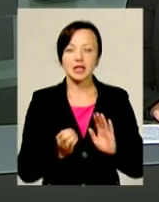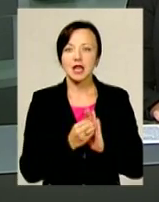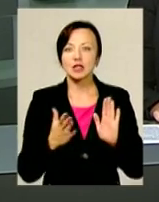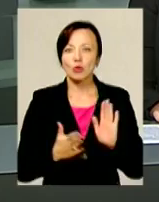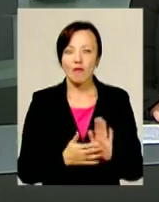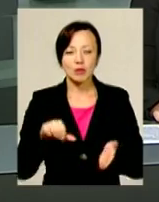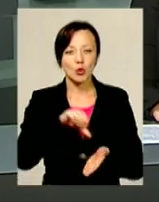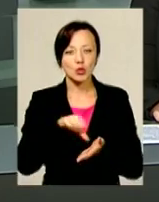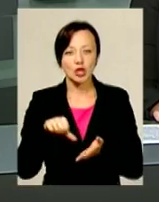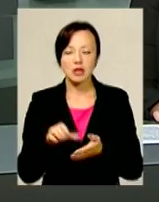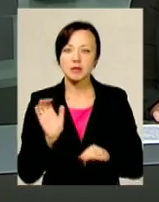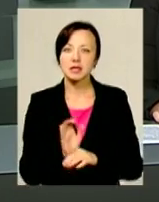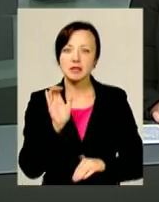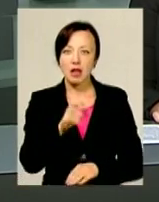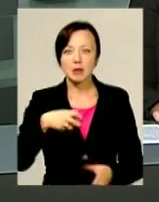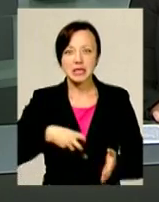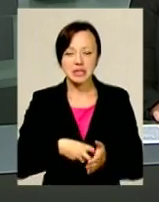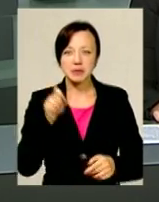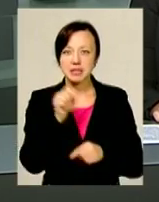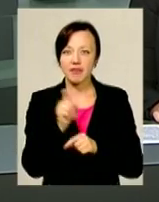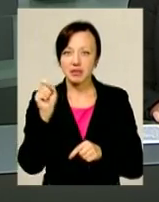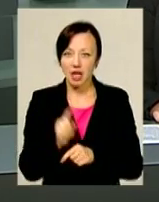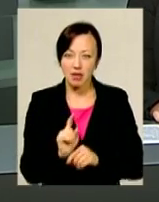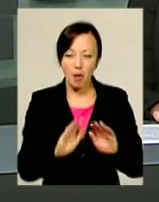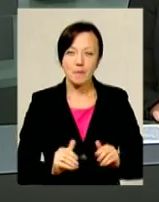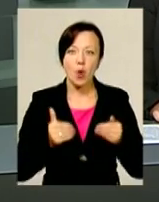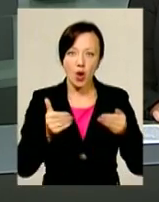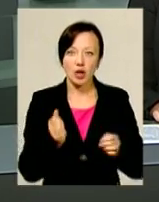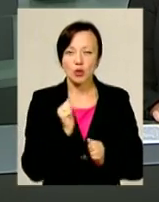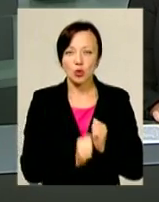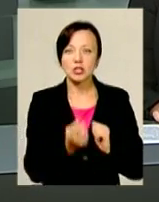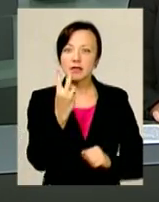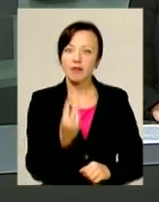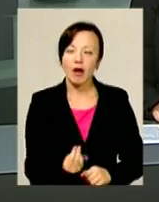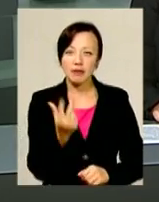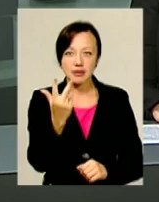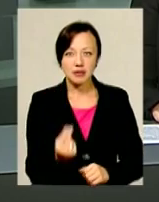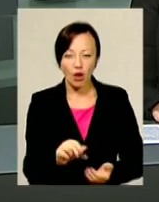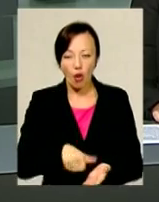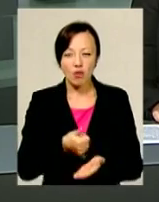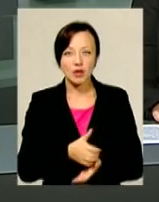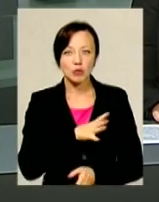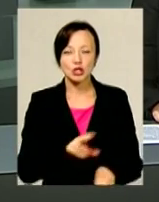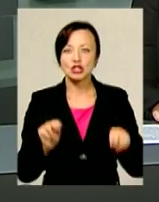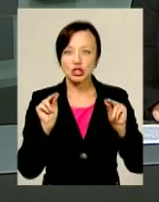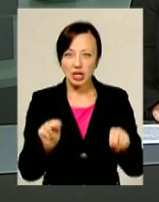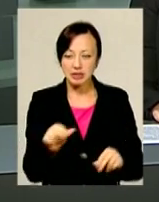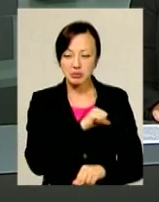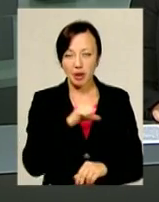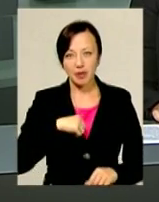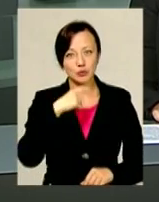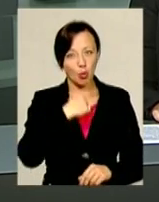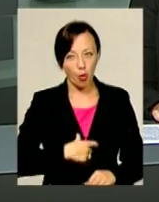Зареєстрованим учасникам надсилатимуть листи із завданнями та порадами кожні 2-3 дні. Головне – це бути чесним із самим